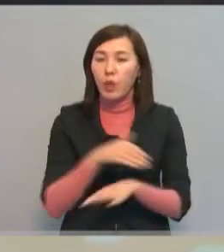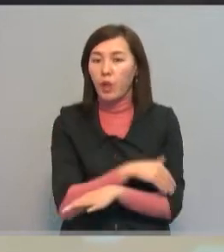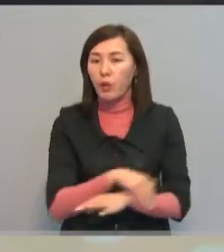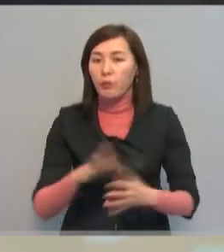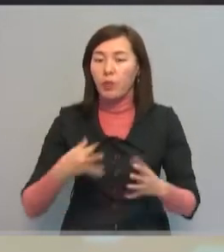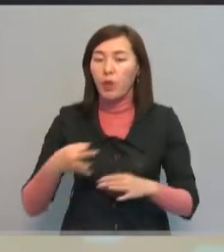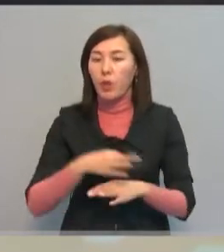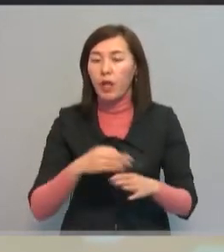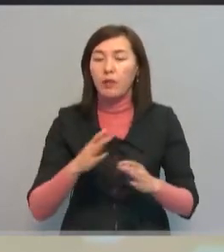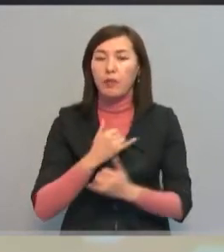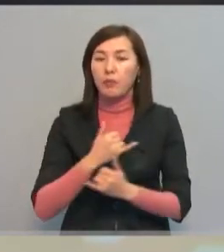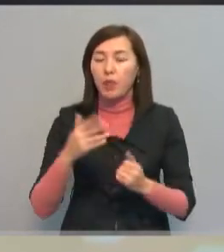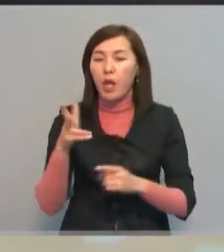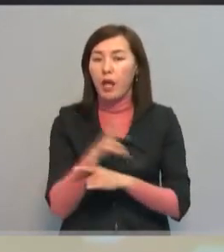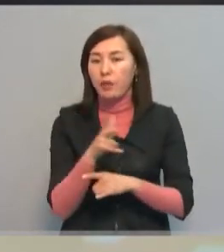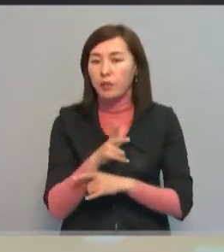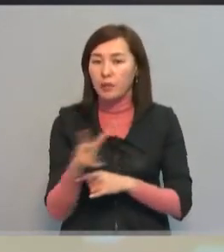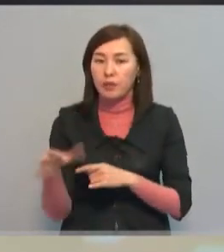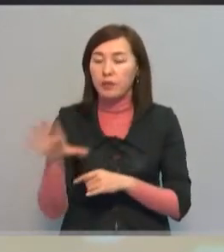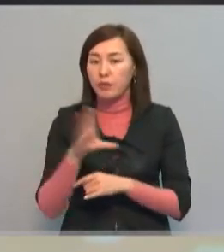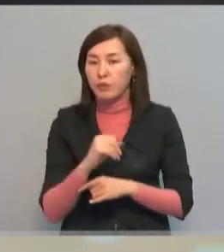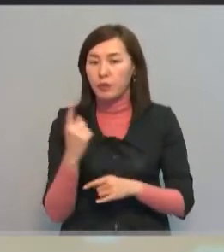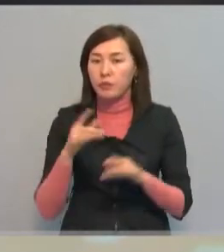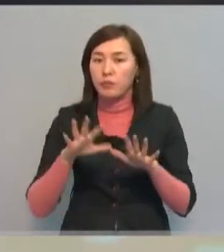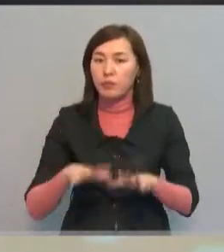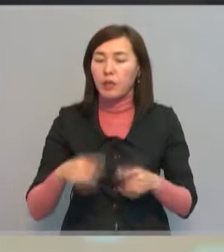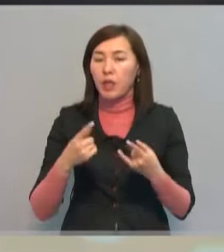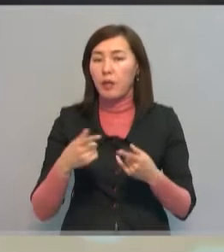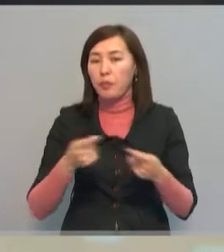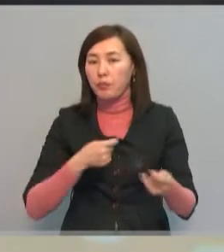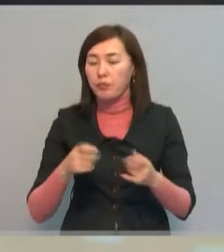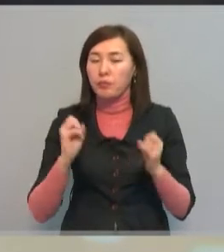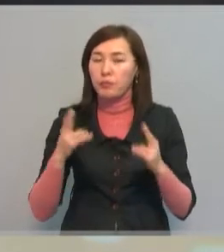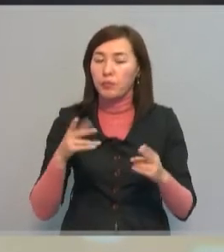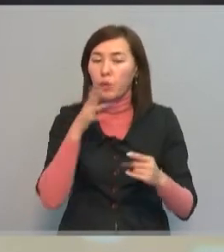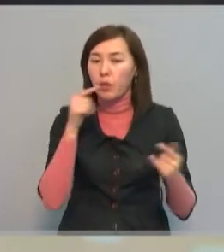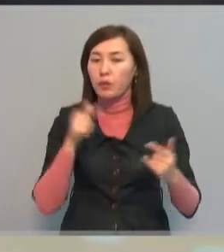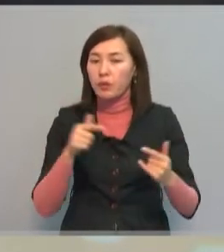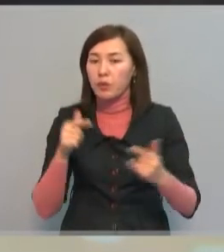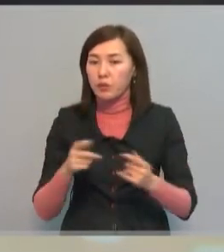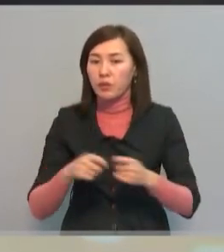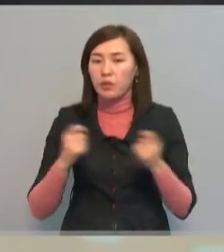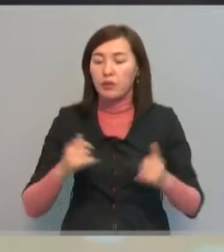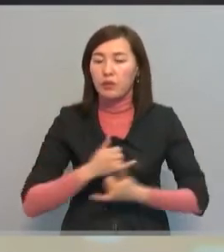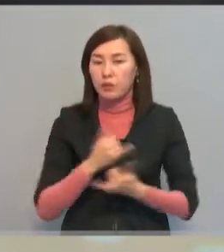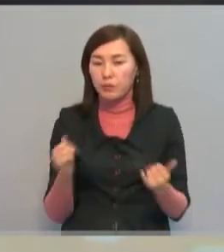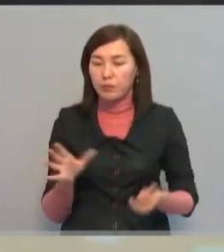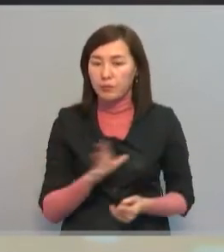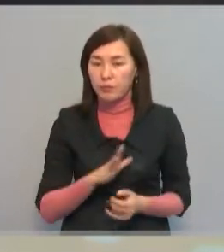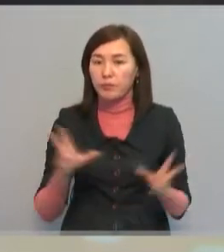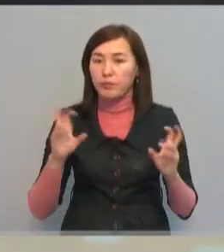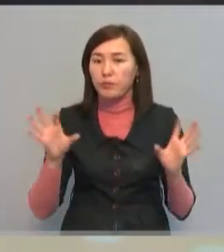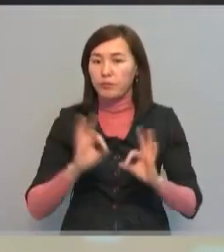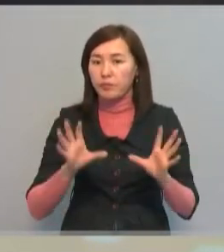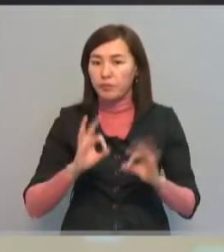мен аулаларға қойылып жатқан бейне бақылау камералары бір жерден басқарылып, қылмыстың дер кезінде бетін ашуға негіз болып отыр.